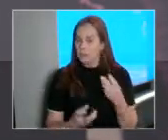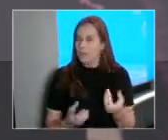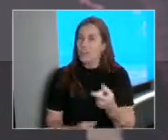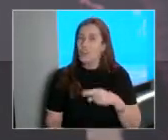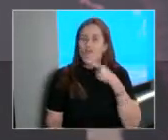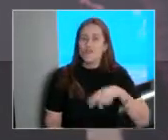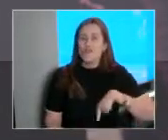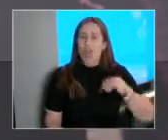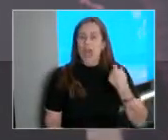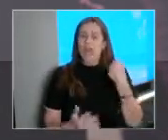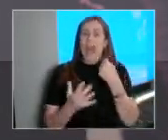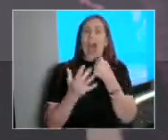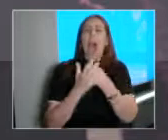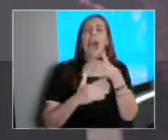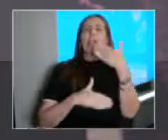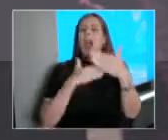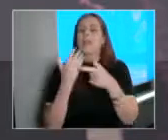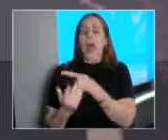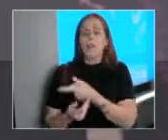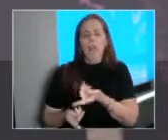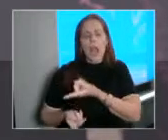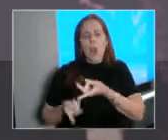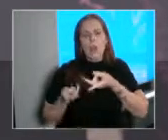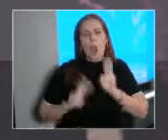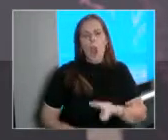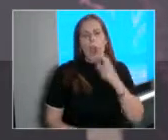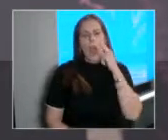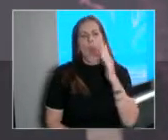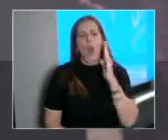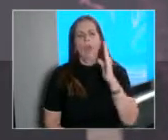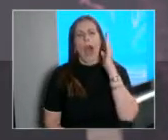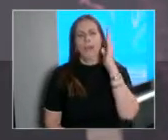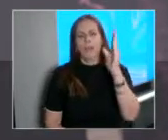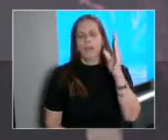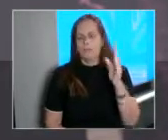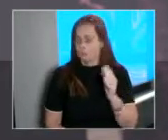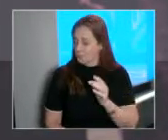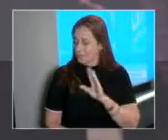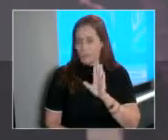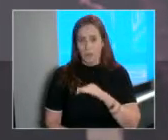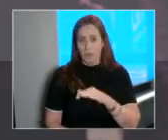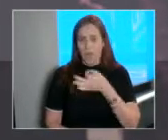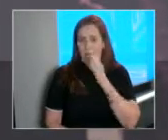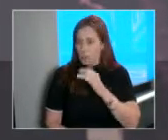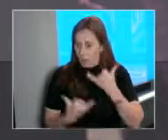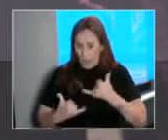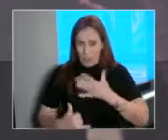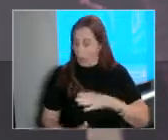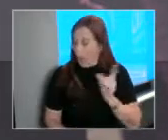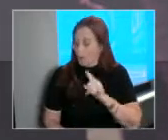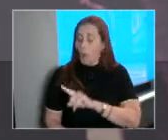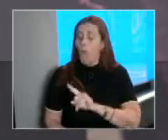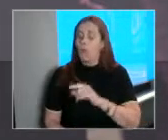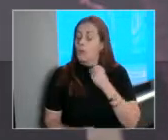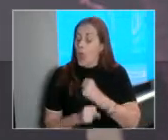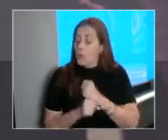שלוקח שנים, ועד שתראה את הפירות, והיכולת בכלל, במקום להתעסק רק בכאן ועכשיו, החבר'ה רעבים ללחם, לא. הם